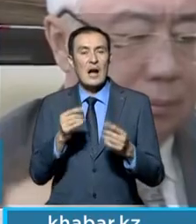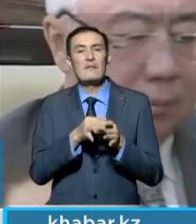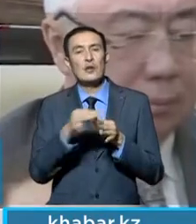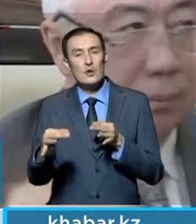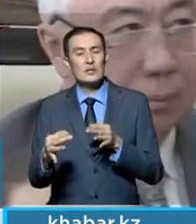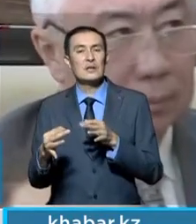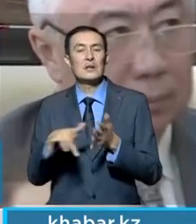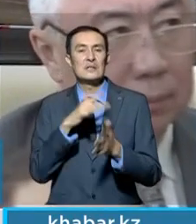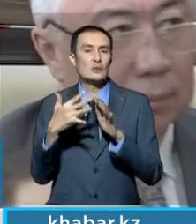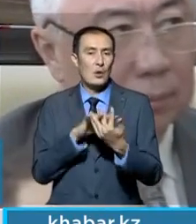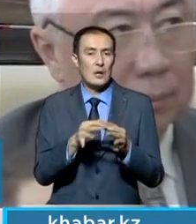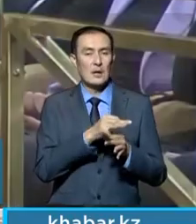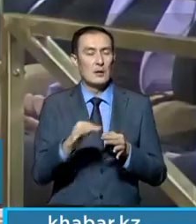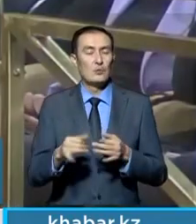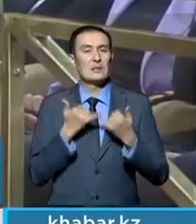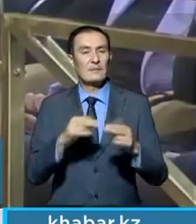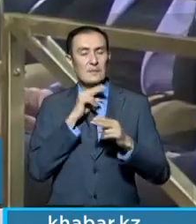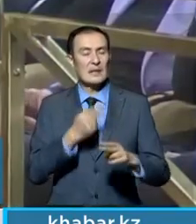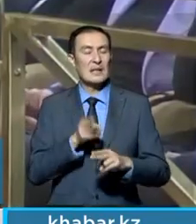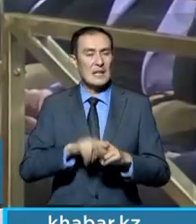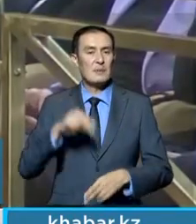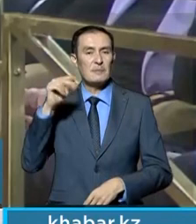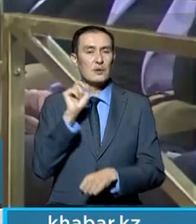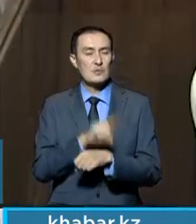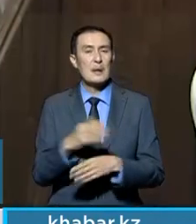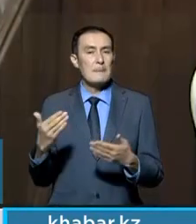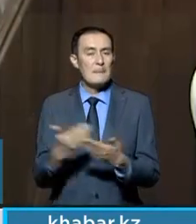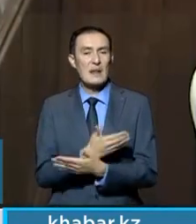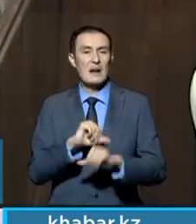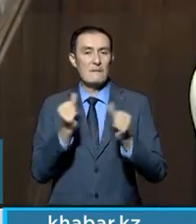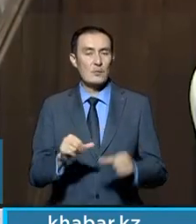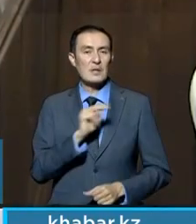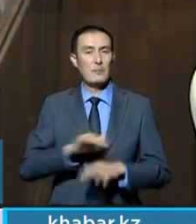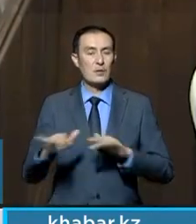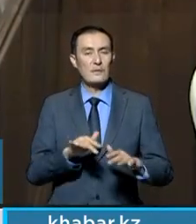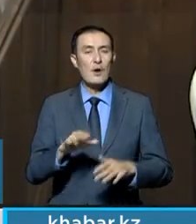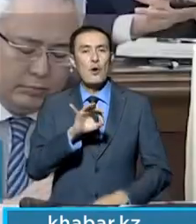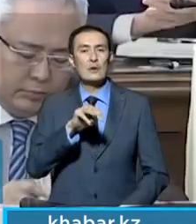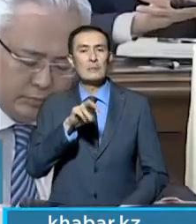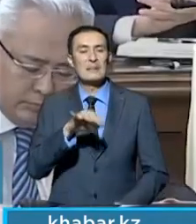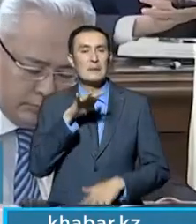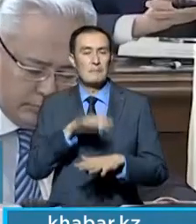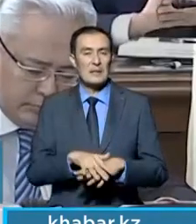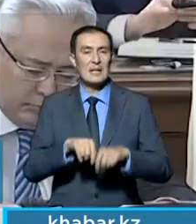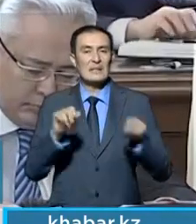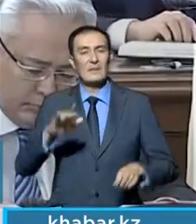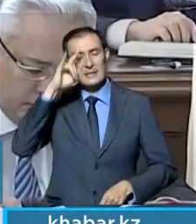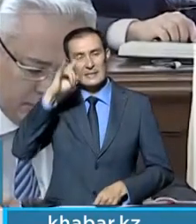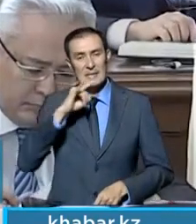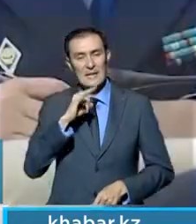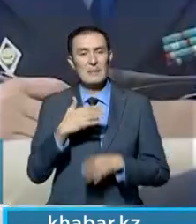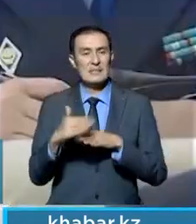районы, моногорода и села. Для этого президент поручил перезагрузить деятельность от Басыбанка, а также открыть в